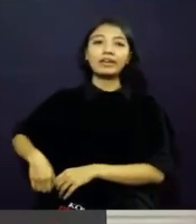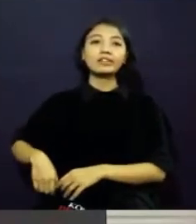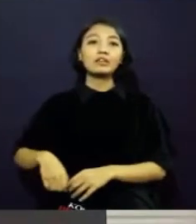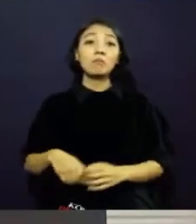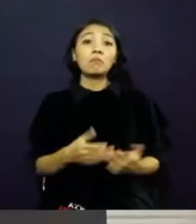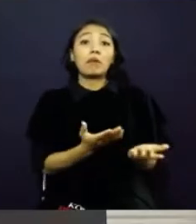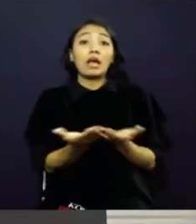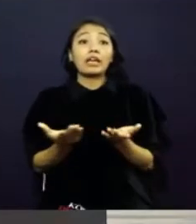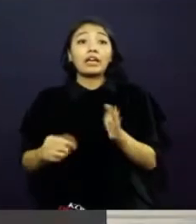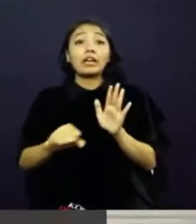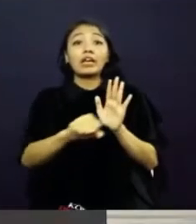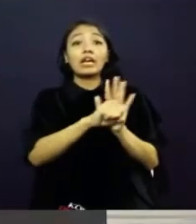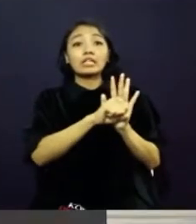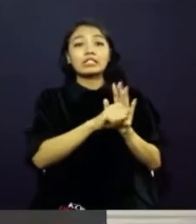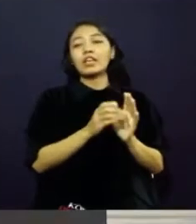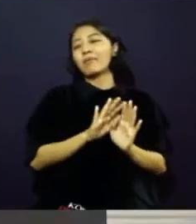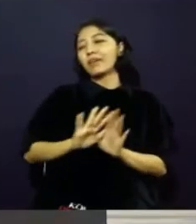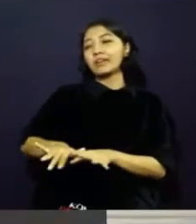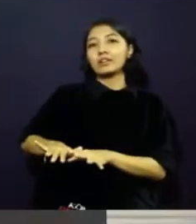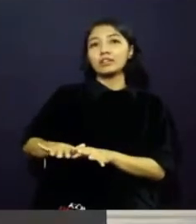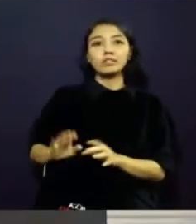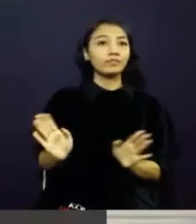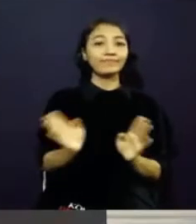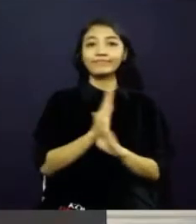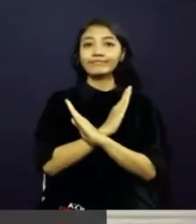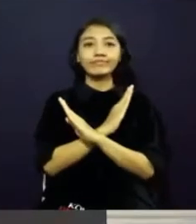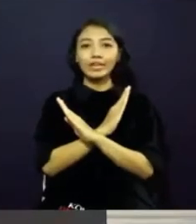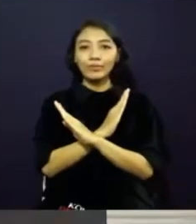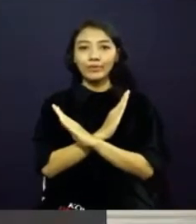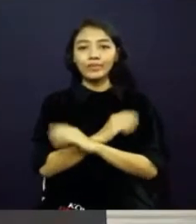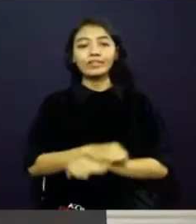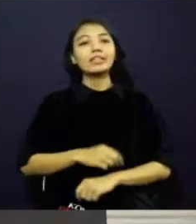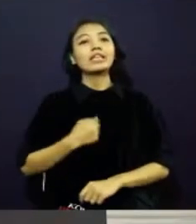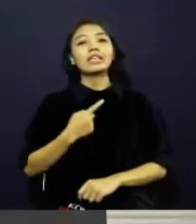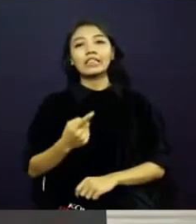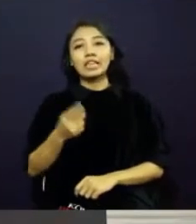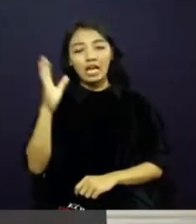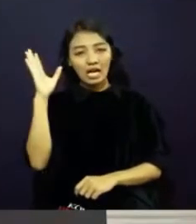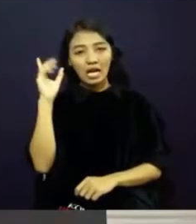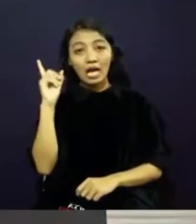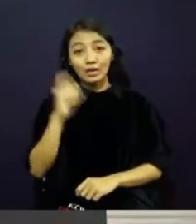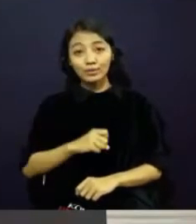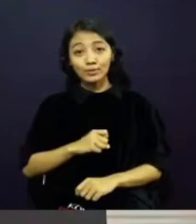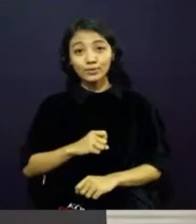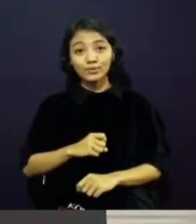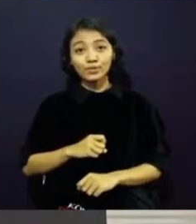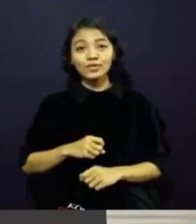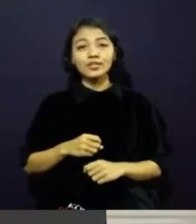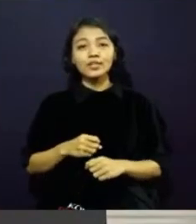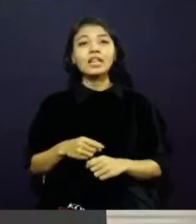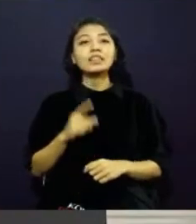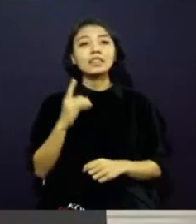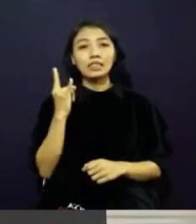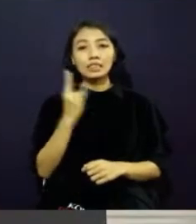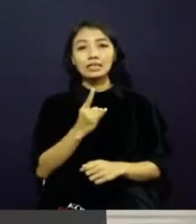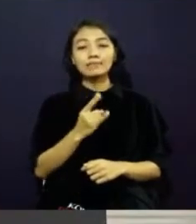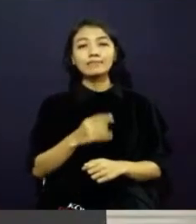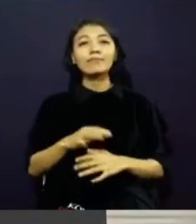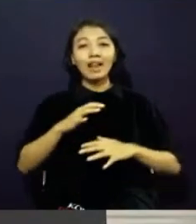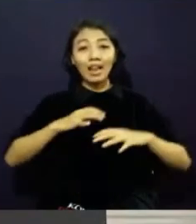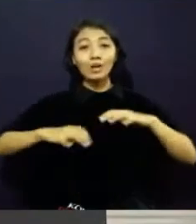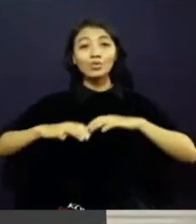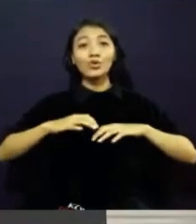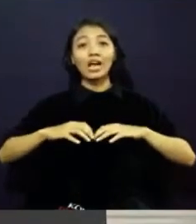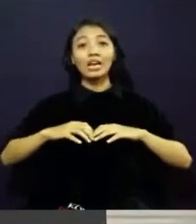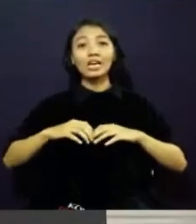sakramen ekaristi ini memang kita diminta untuk jangan mengadakan perkumpulan Banyak